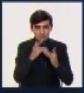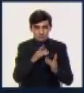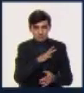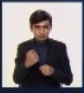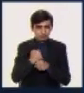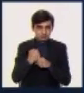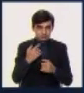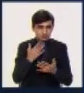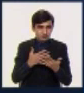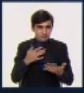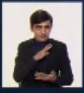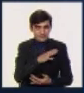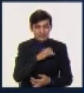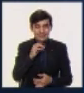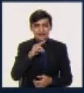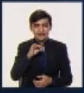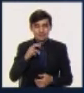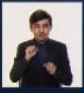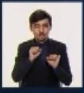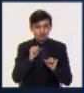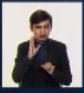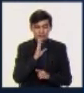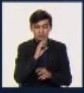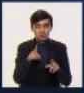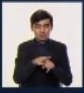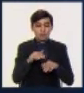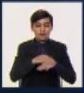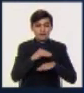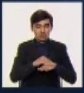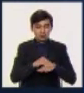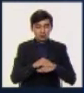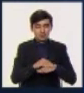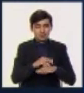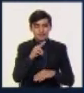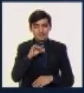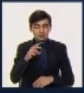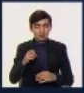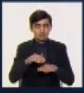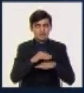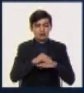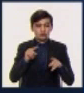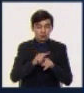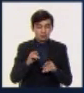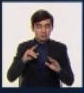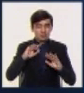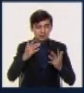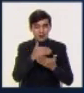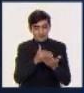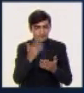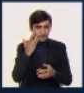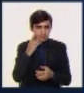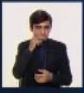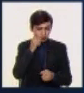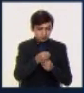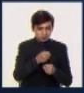движения «Не молчи» Дина Смаилова. Дина, добрый вечер. Добрый вечер. Дина, а почему к таким схемам прибегают мужья и свекрови?